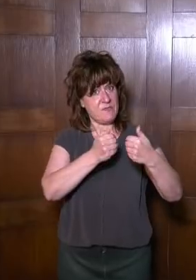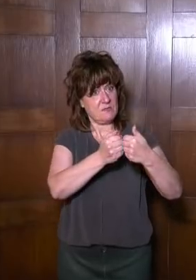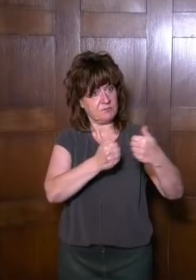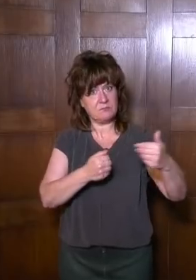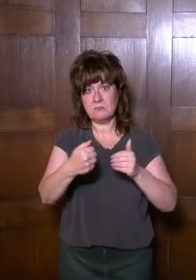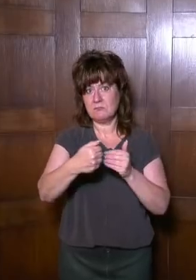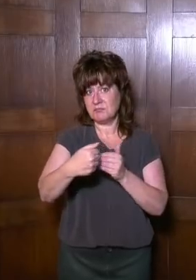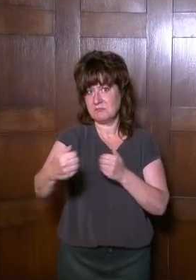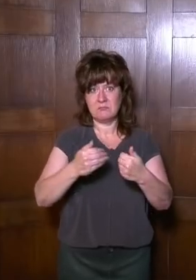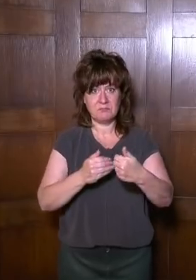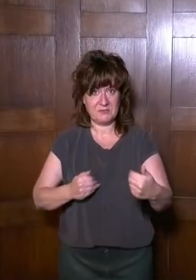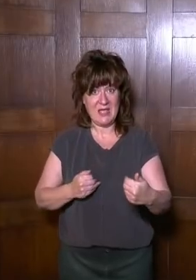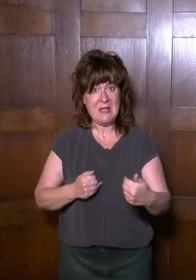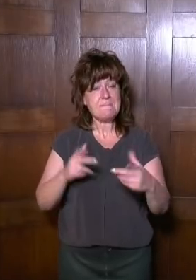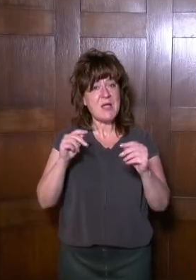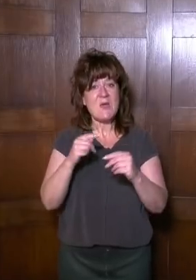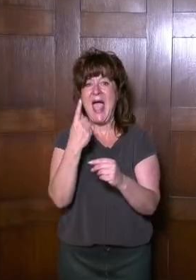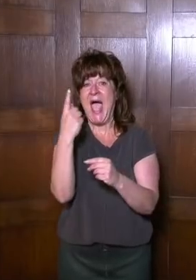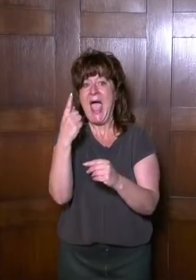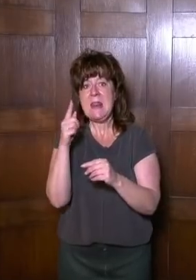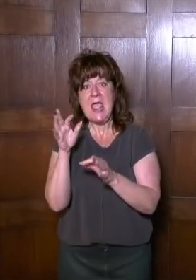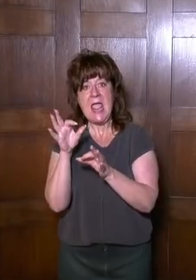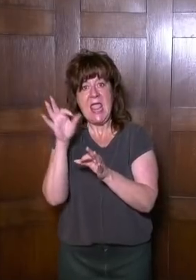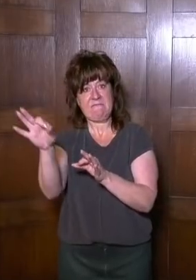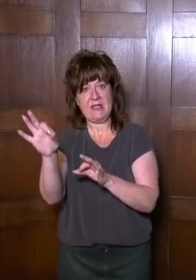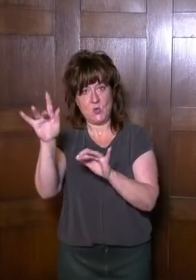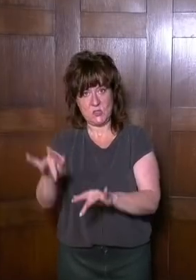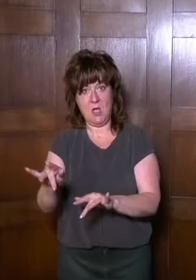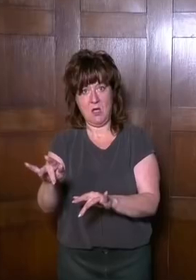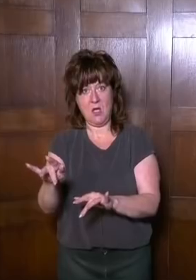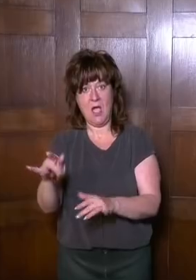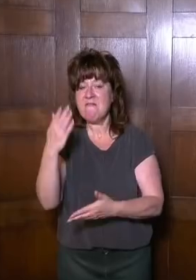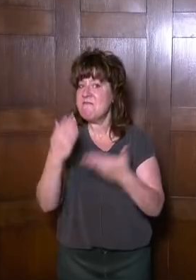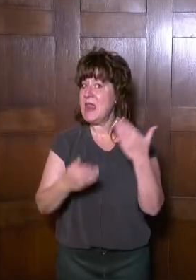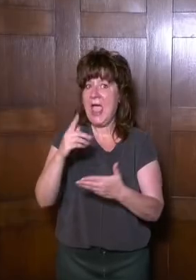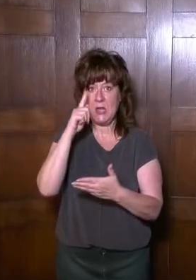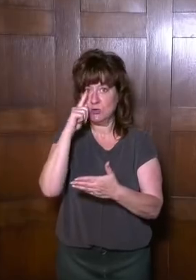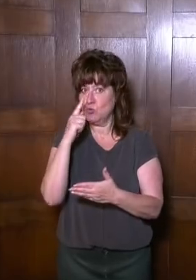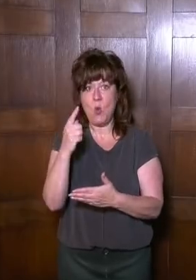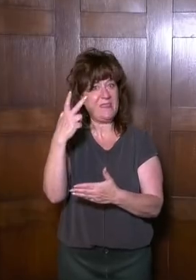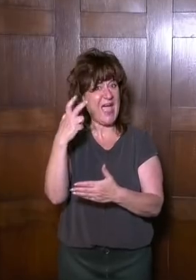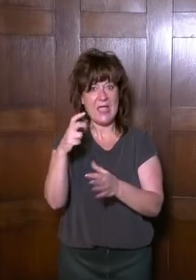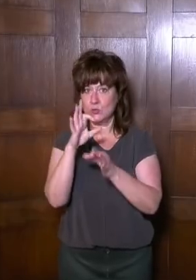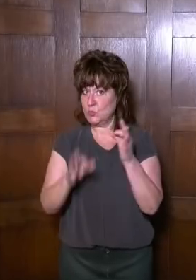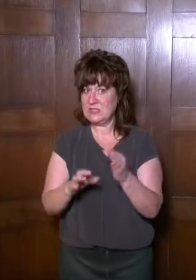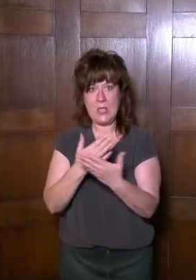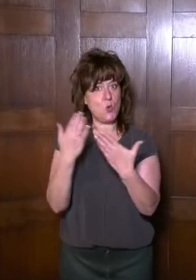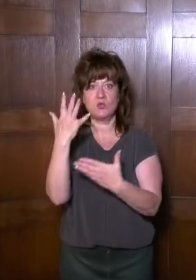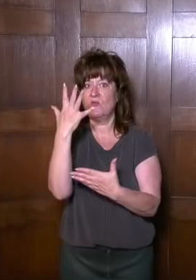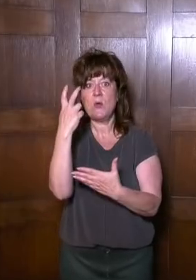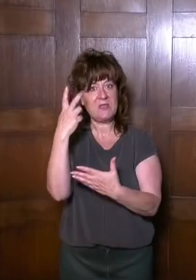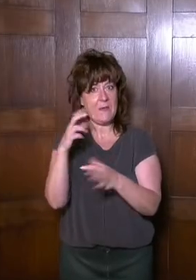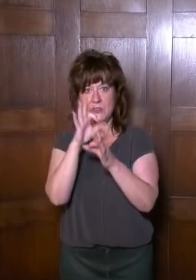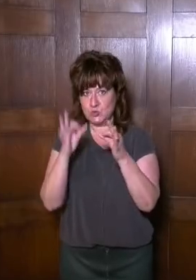wenn einer infiziert worden wäre, vielleicht nur ein Drittel oder ein Viertel der